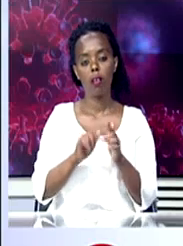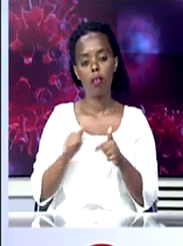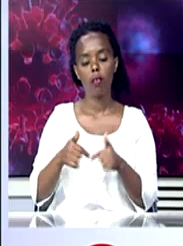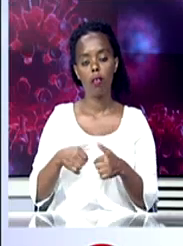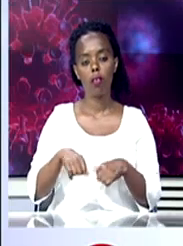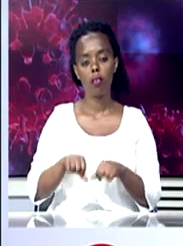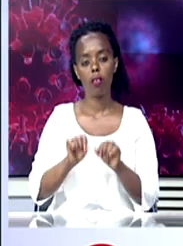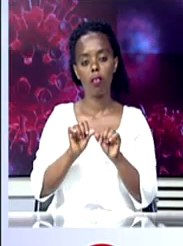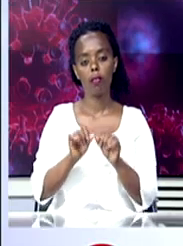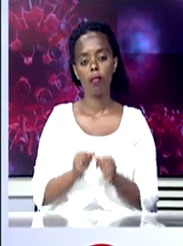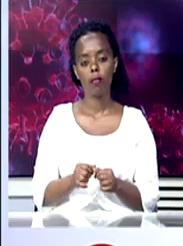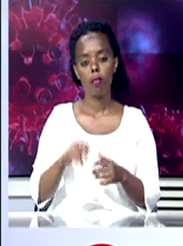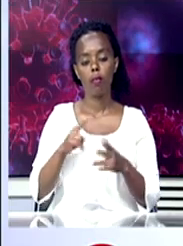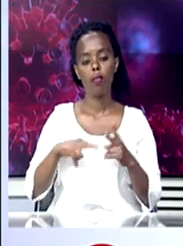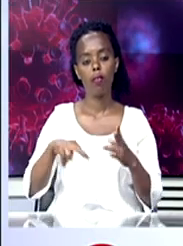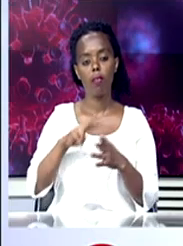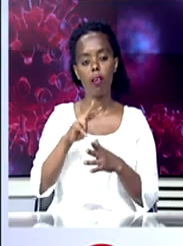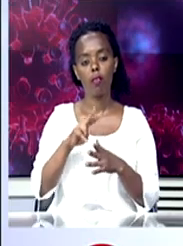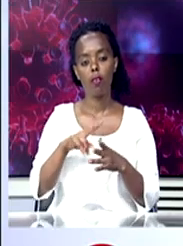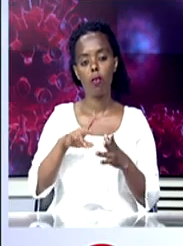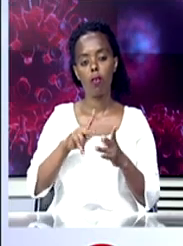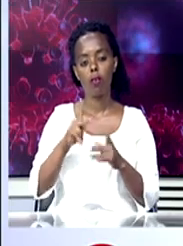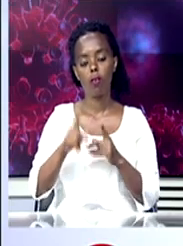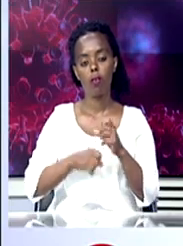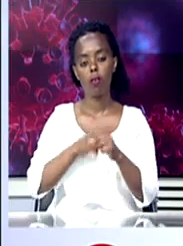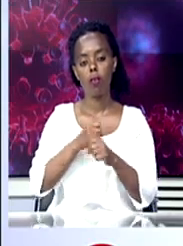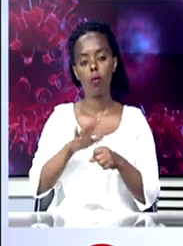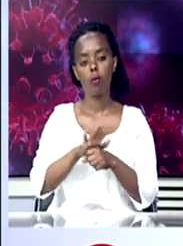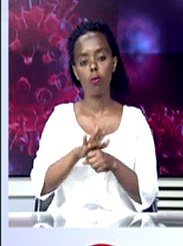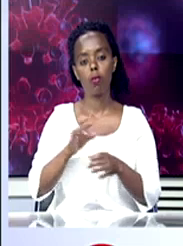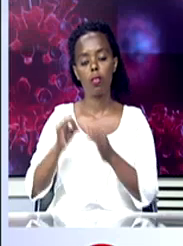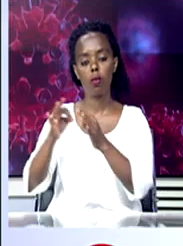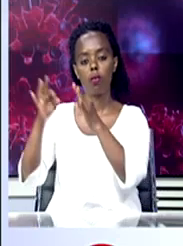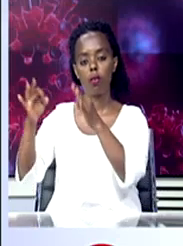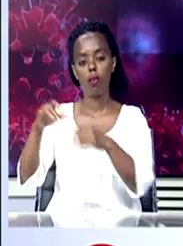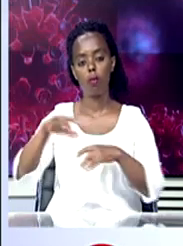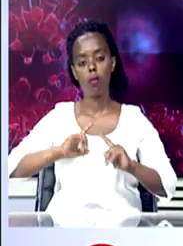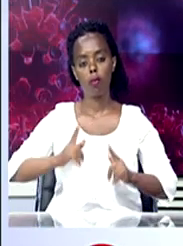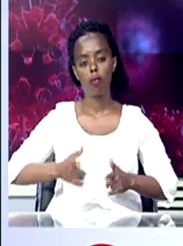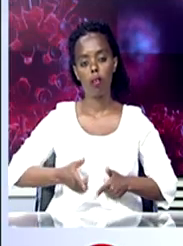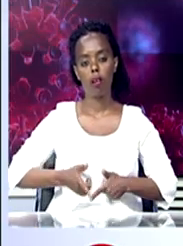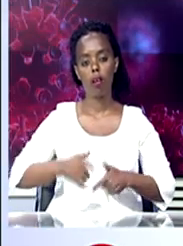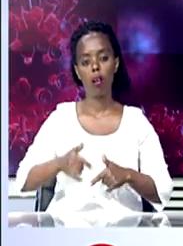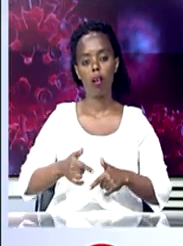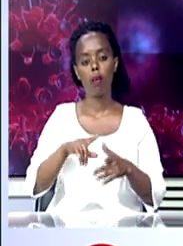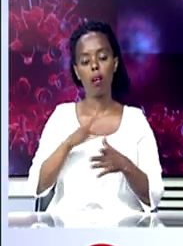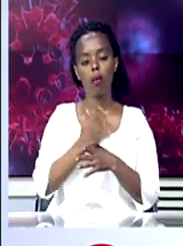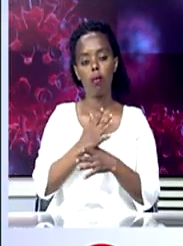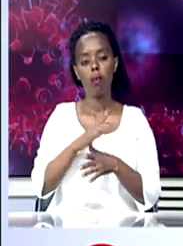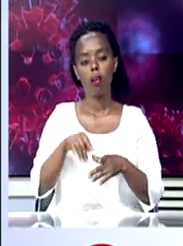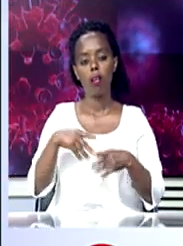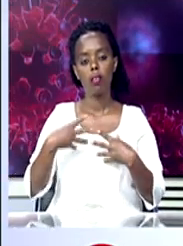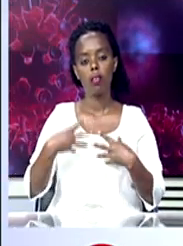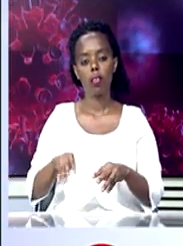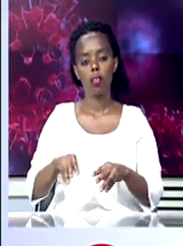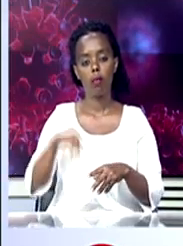waliin turtii gaarii. Dhibeen vaayirasii koronaa addunyaa guutuu tatamsa'uun lubbuun namoota hedduu akka baalamu kaarcaa jira.